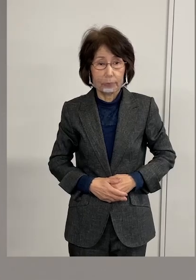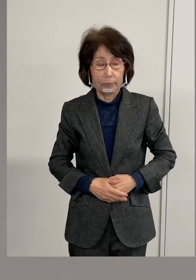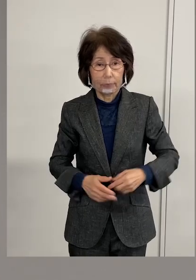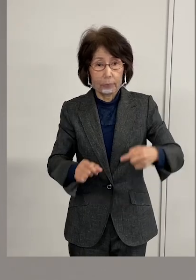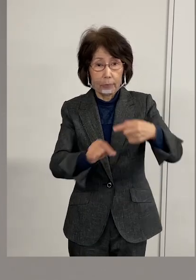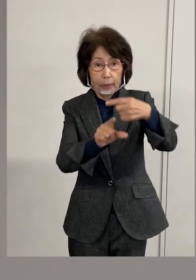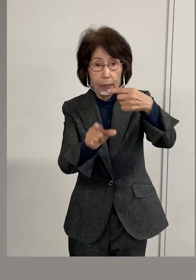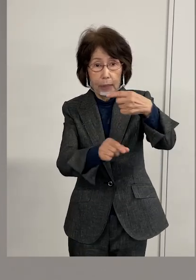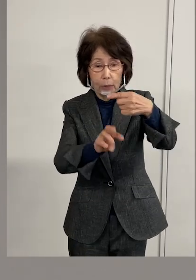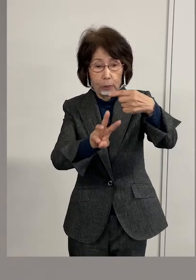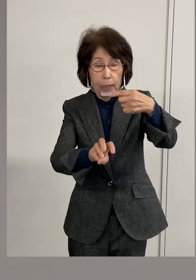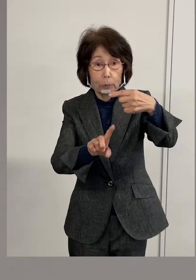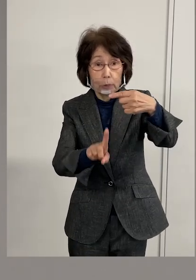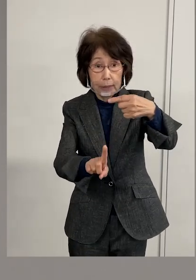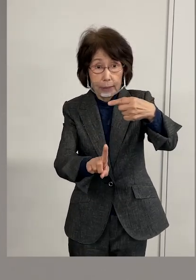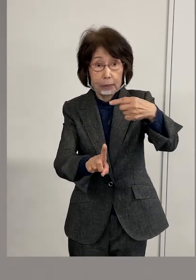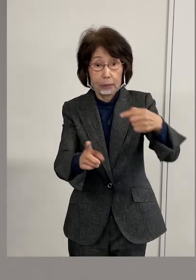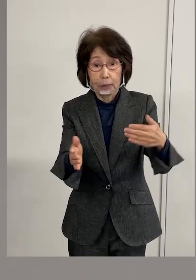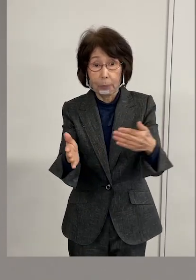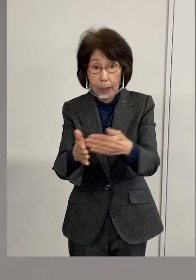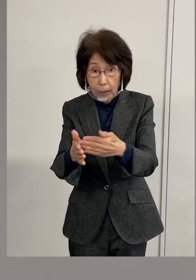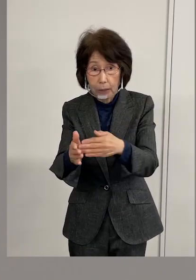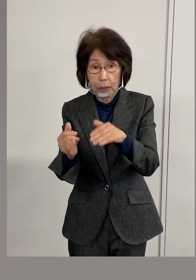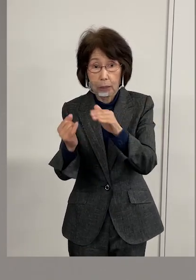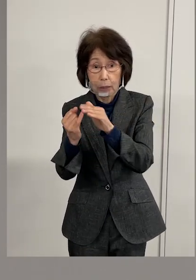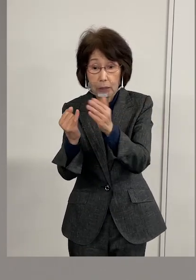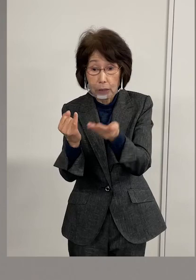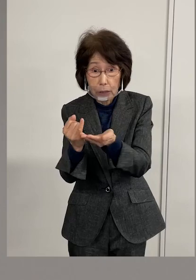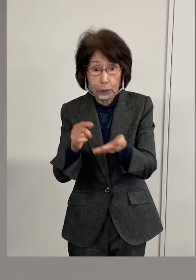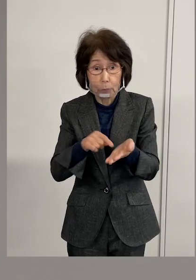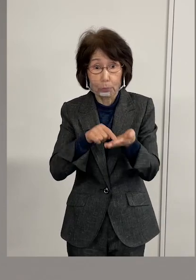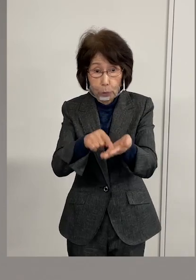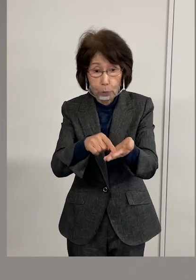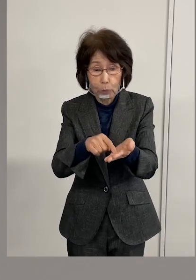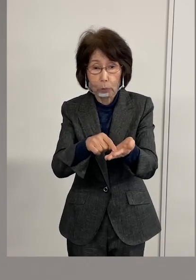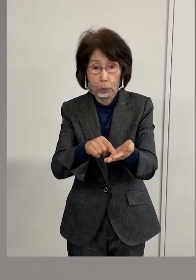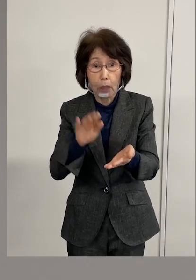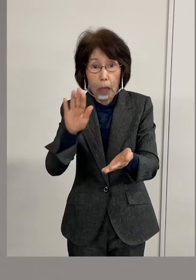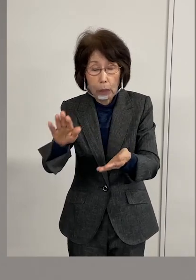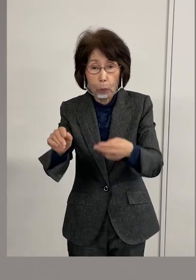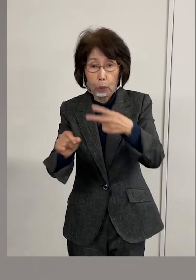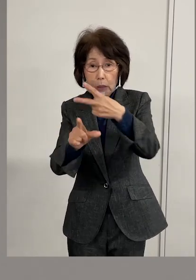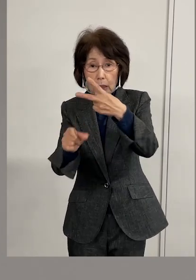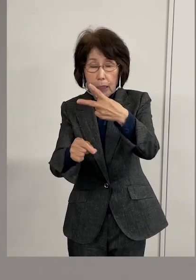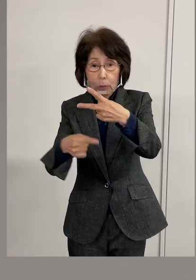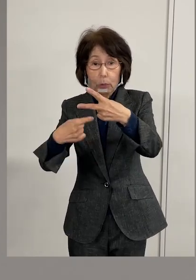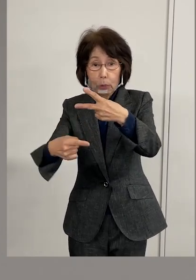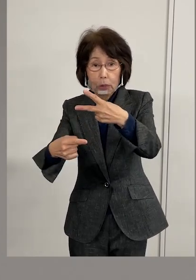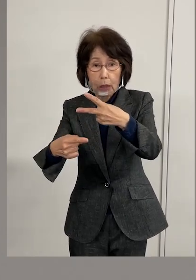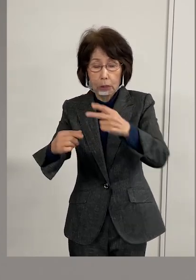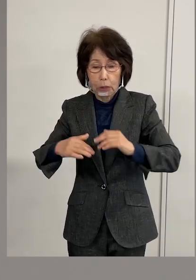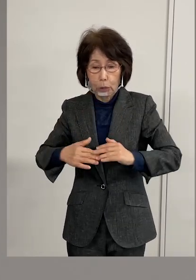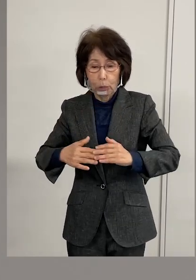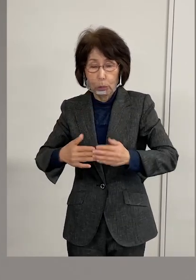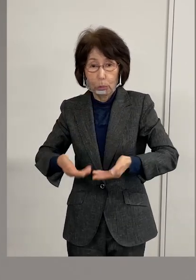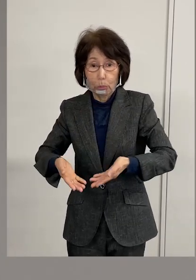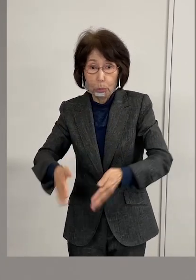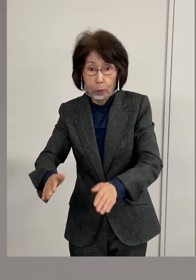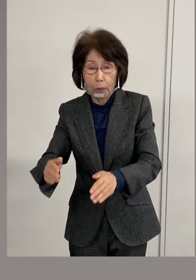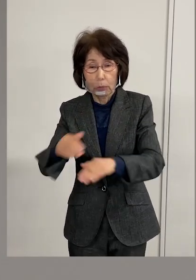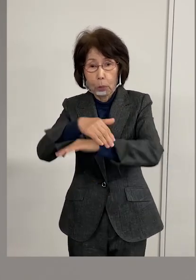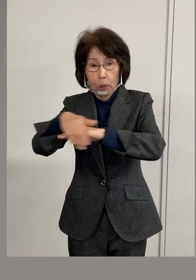1月31日までの間に妊娠届を出されて、2月1日以降に出産予定の方につきましては、こうい